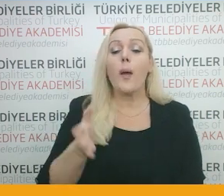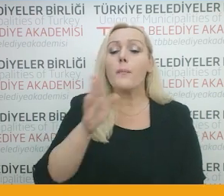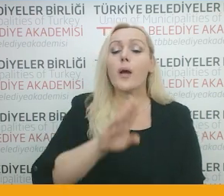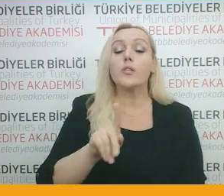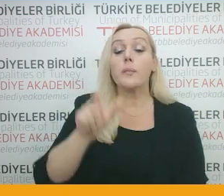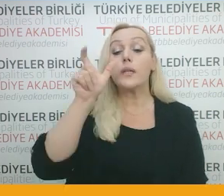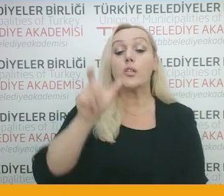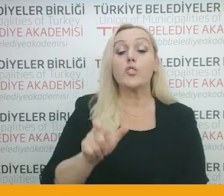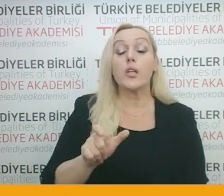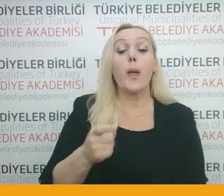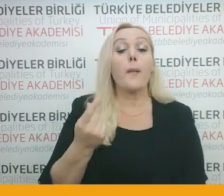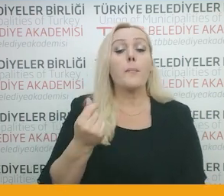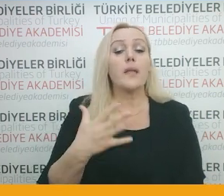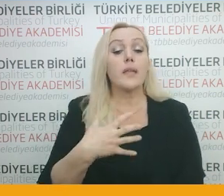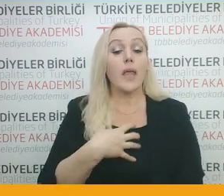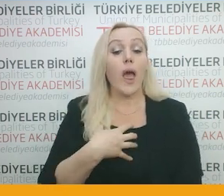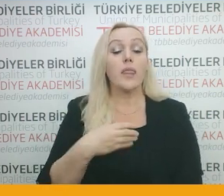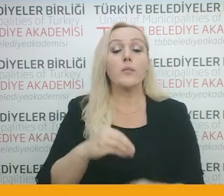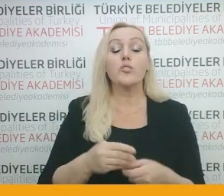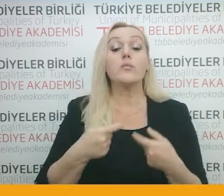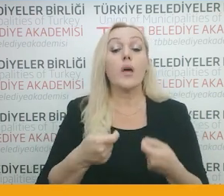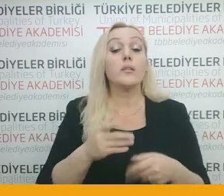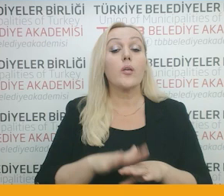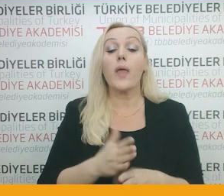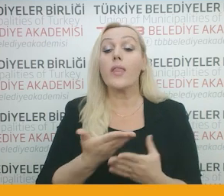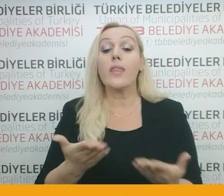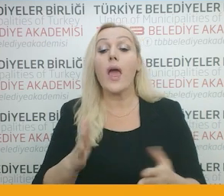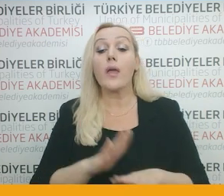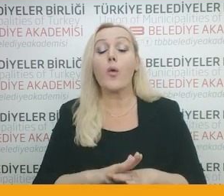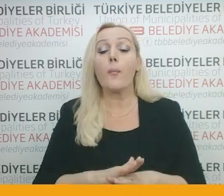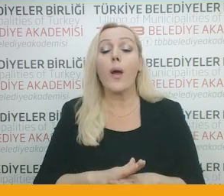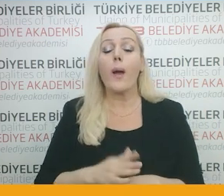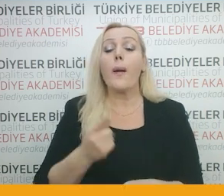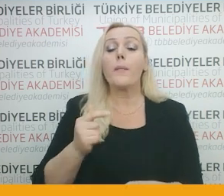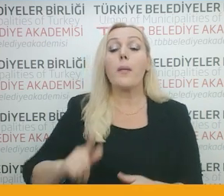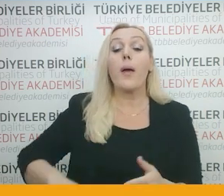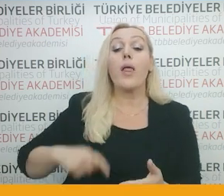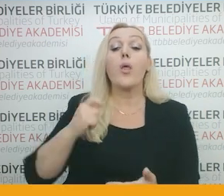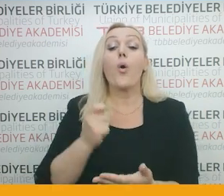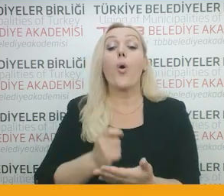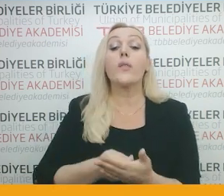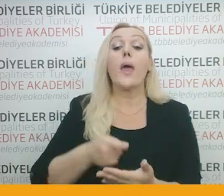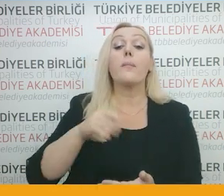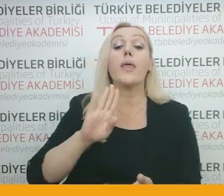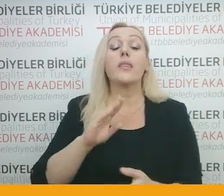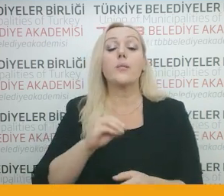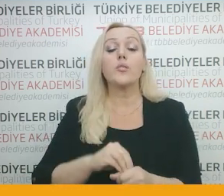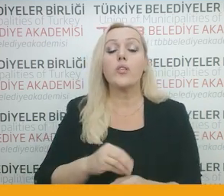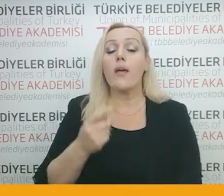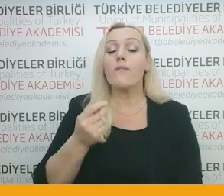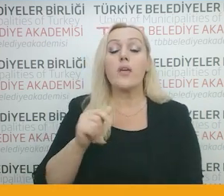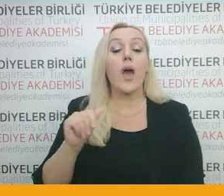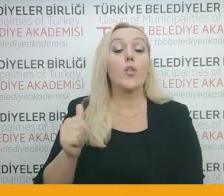ait parayı kendimiz için harcadığımızda ne yapıyoruz? Para bizim cebimizden çıkmıyor diye